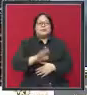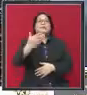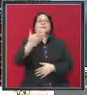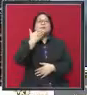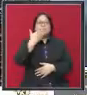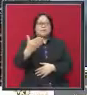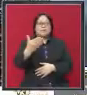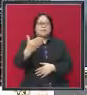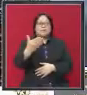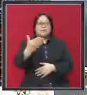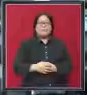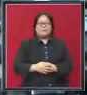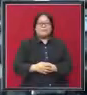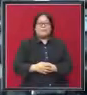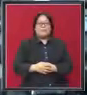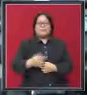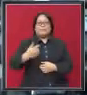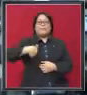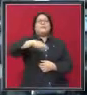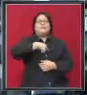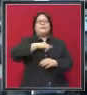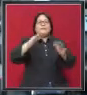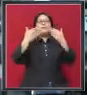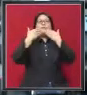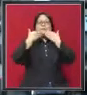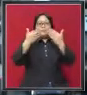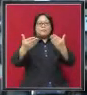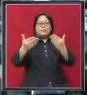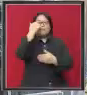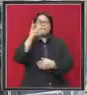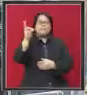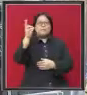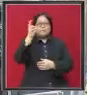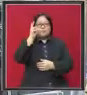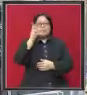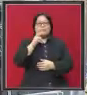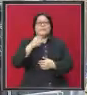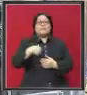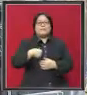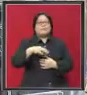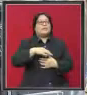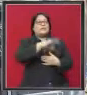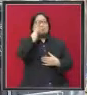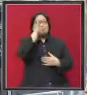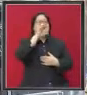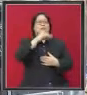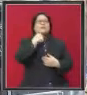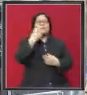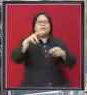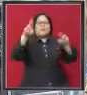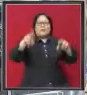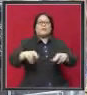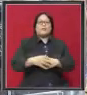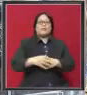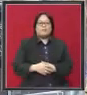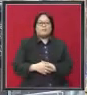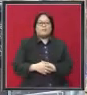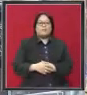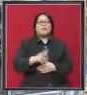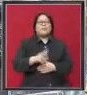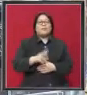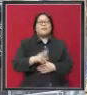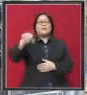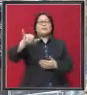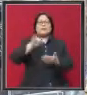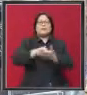Terima kasih bagi pihak kita semua. Terima kasih kerana mendengar denyut nada dan nadi rakyat.